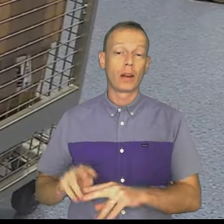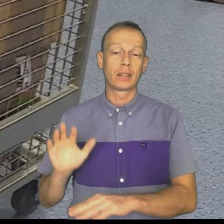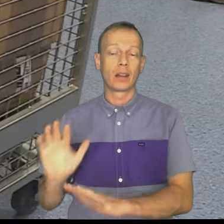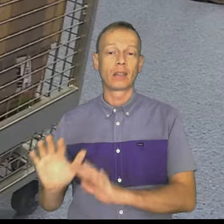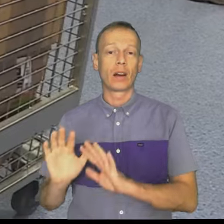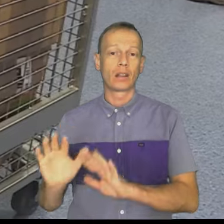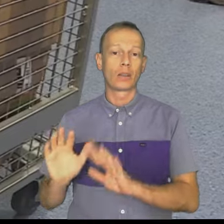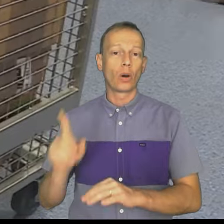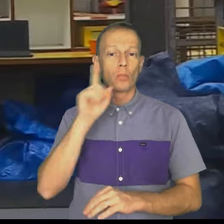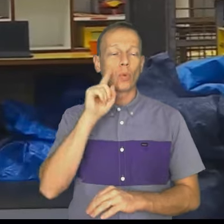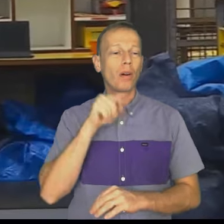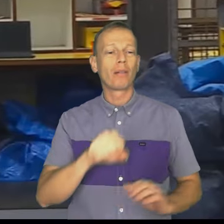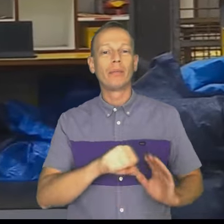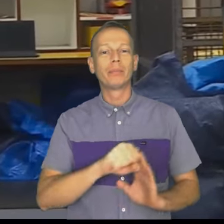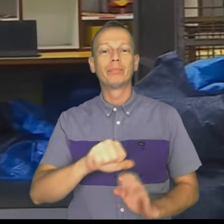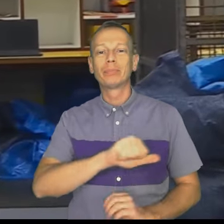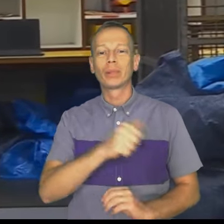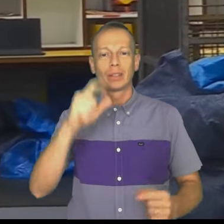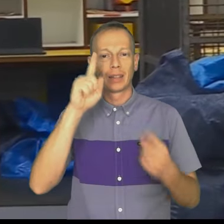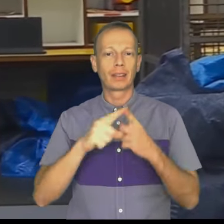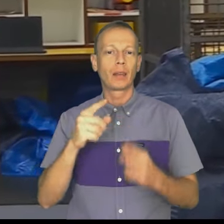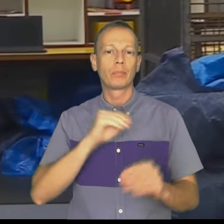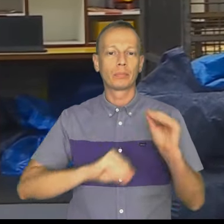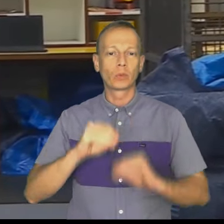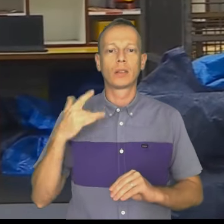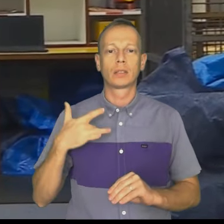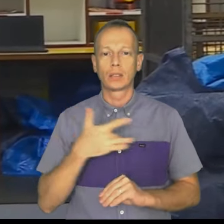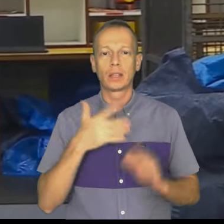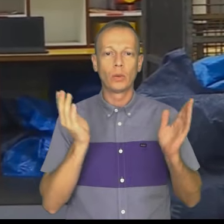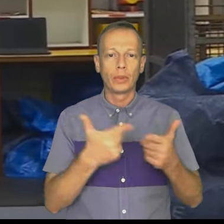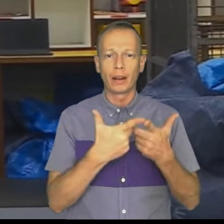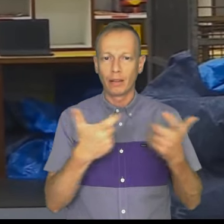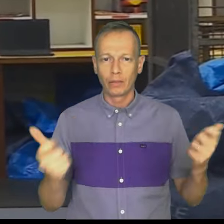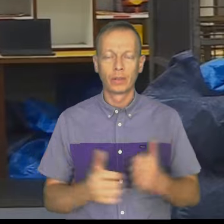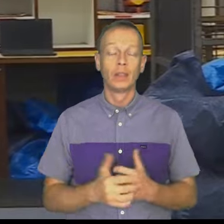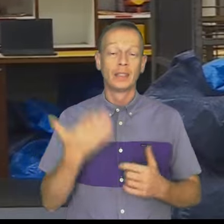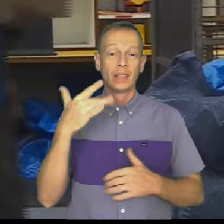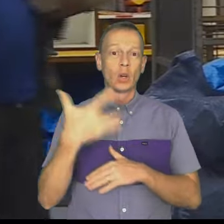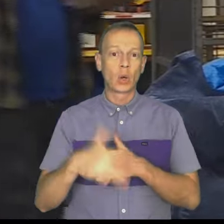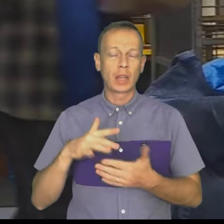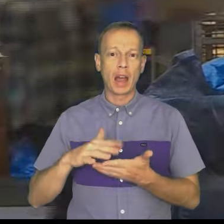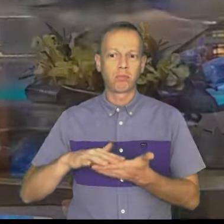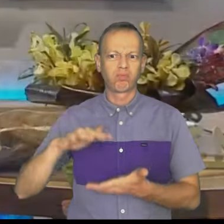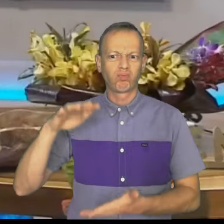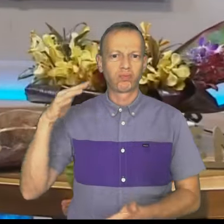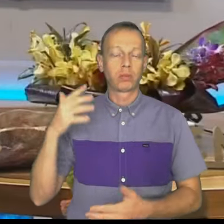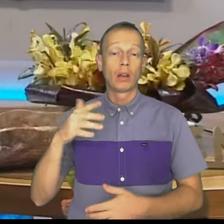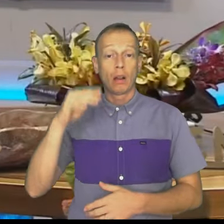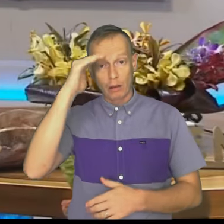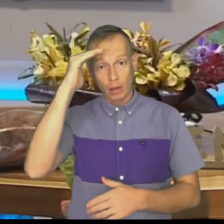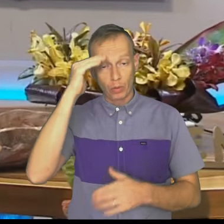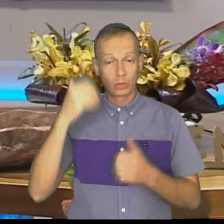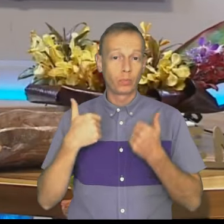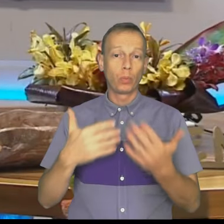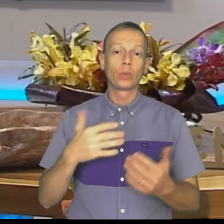prioritairement aux frais sanitaires. Du coup, les retards s'accumulent comme partout dans le monde, vous le savez. La Poste propose pour toute